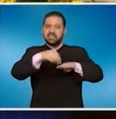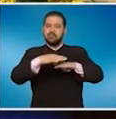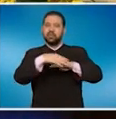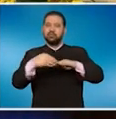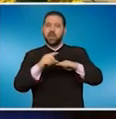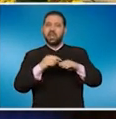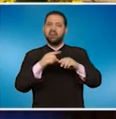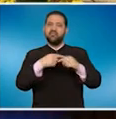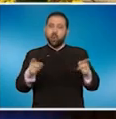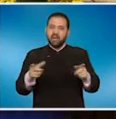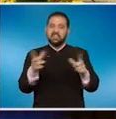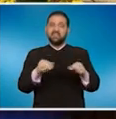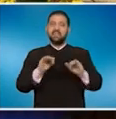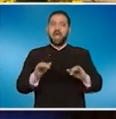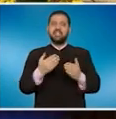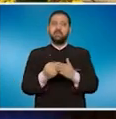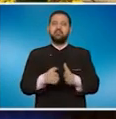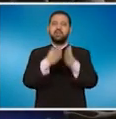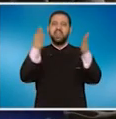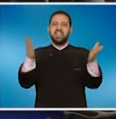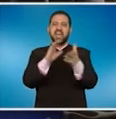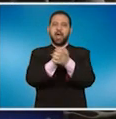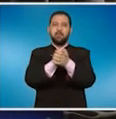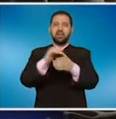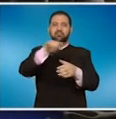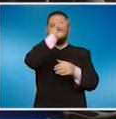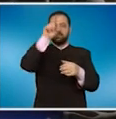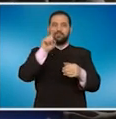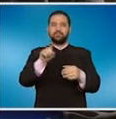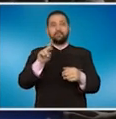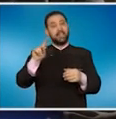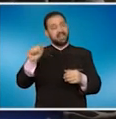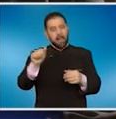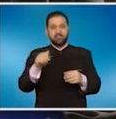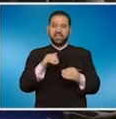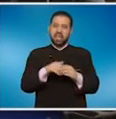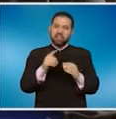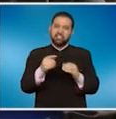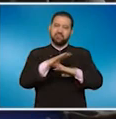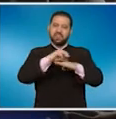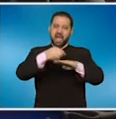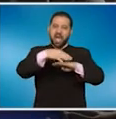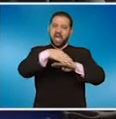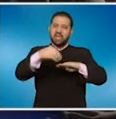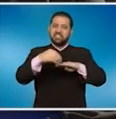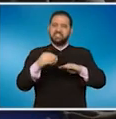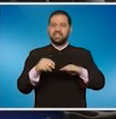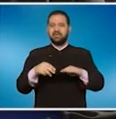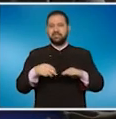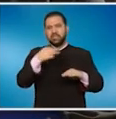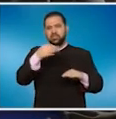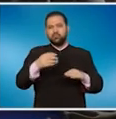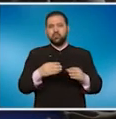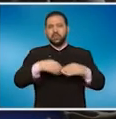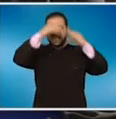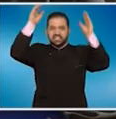gata fiind pentru Evanghelia păcii. În privința încălțărilor sunt foarte multe tâlcuiri ale părinților bisericii, plecând de la realitatea că încălțarea